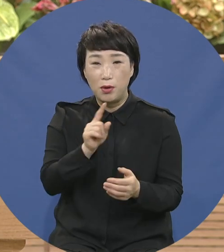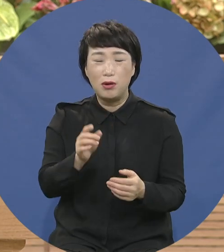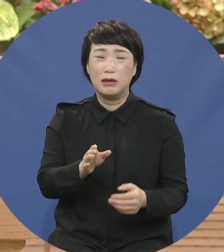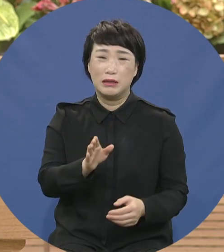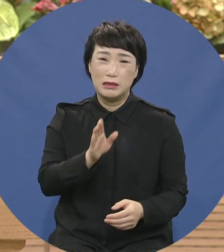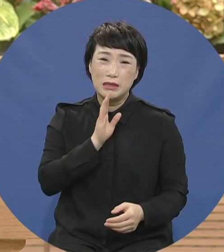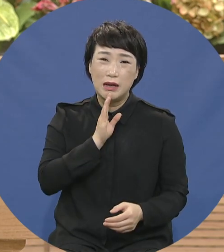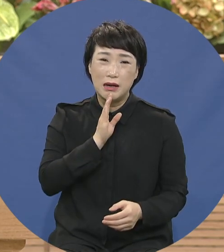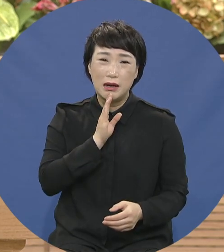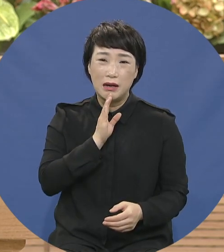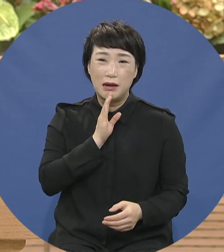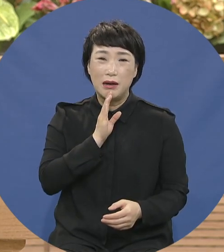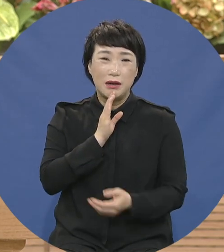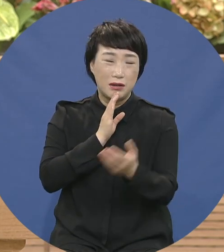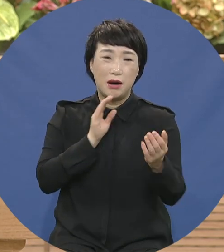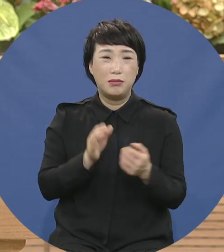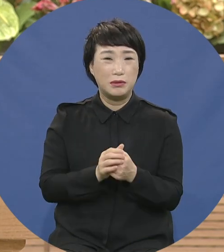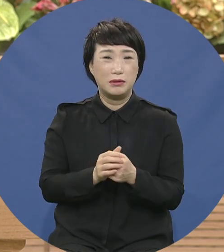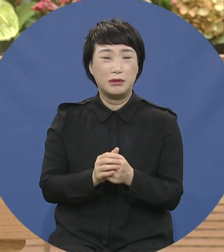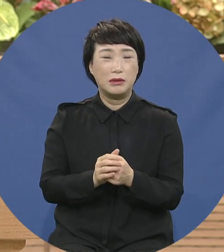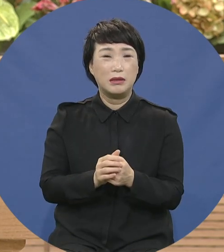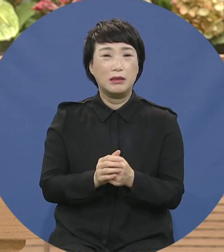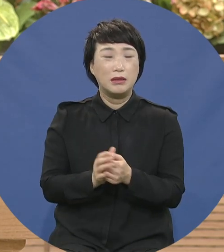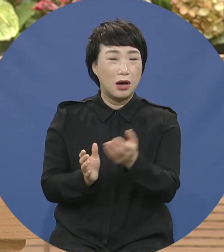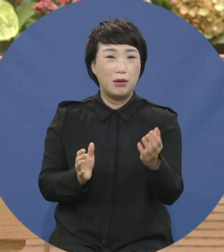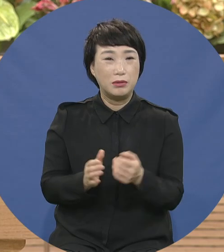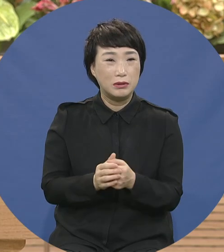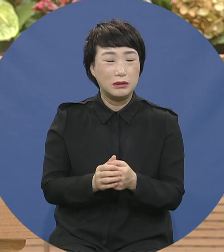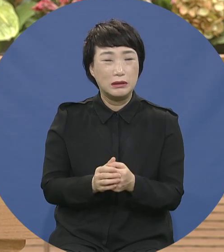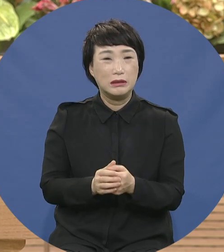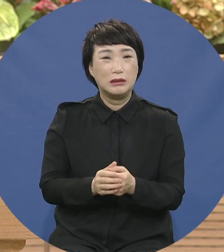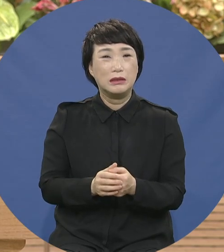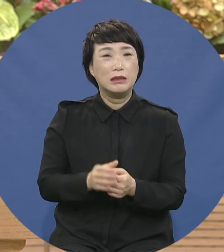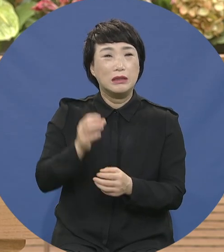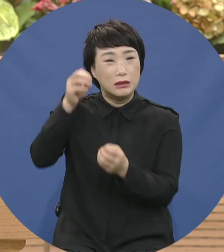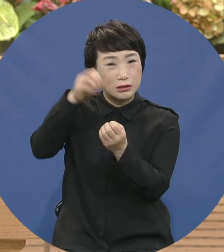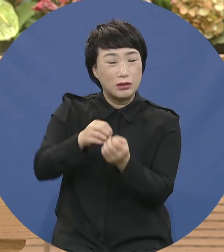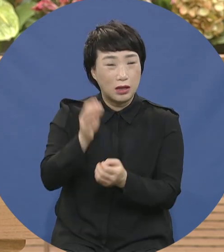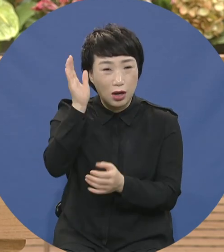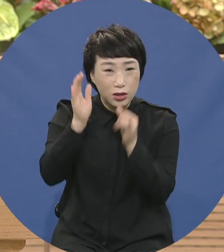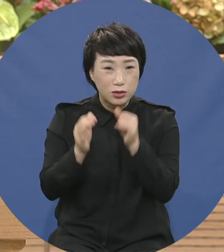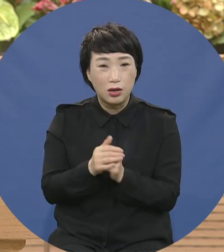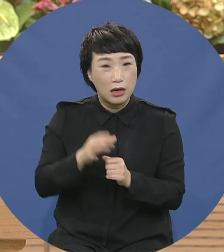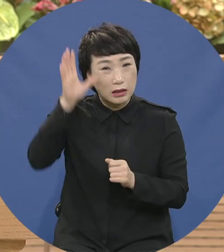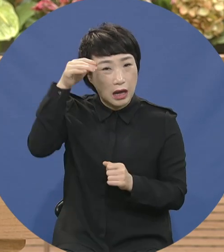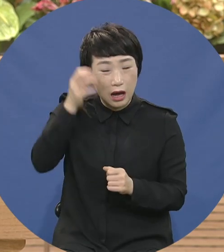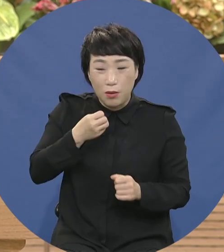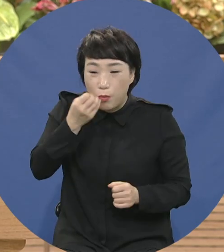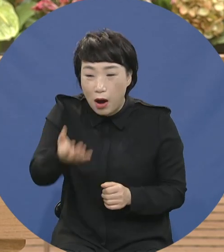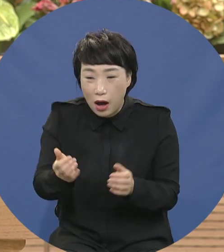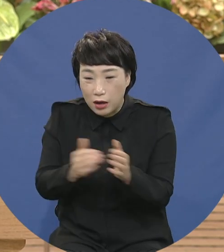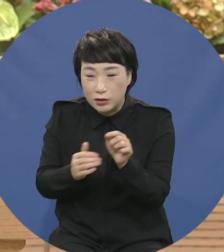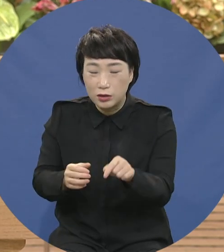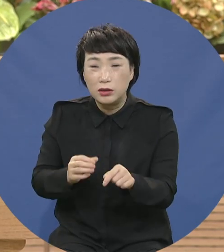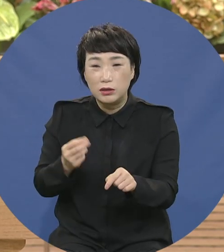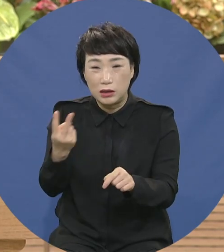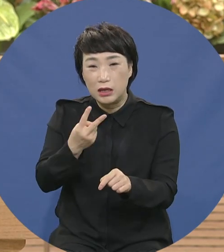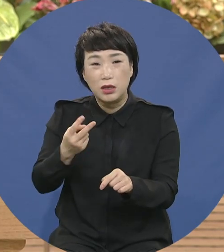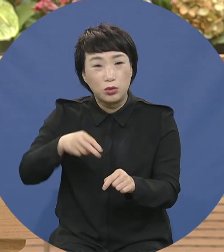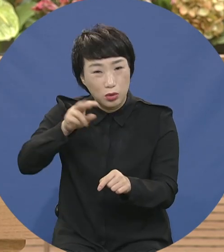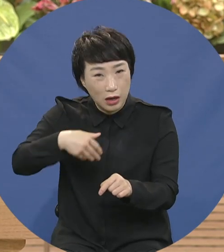참 속담에 이르기를 개가 그 토하였던 곳에 다시 돌아가고